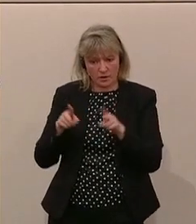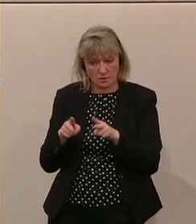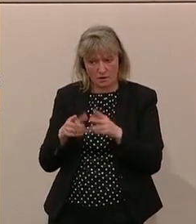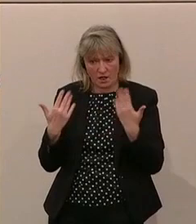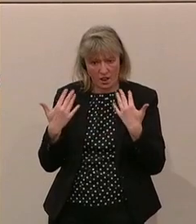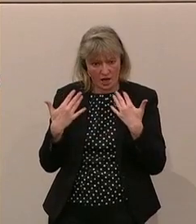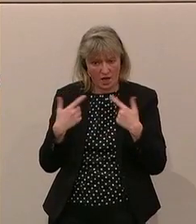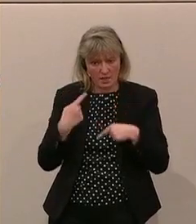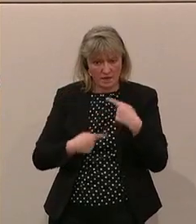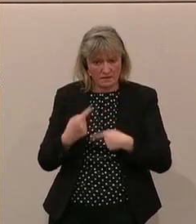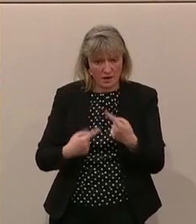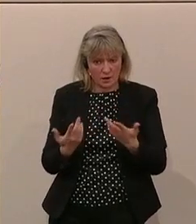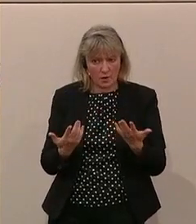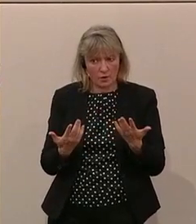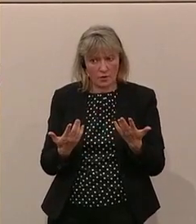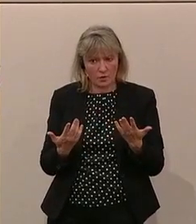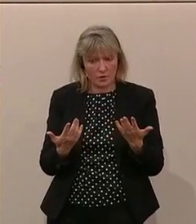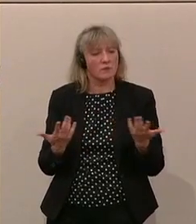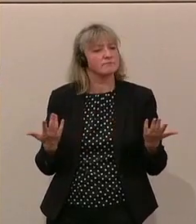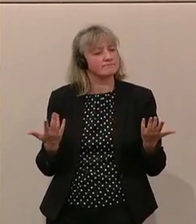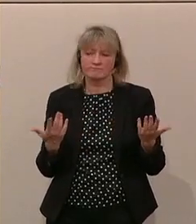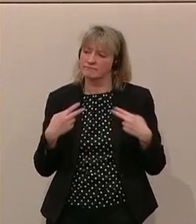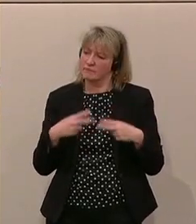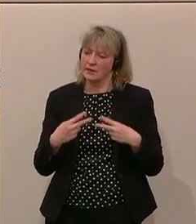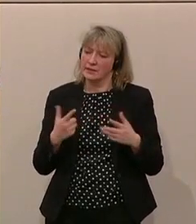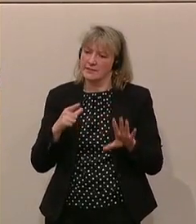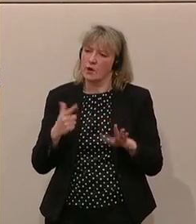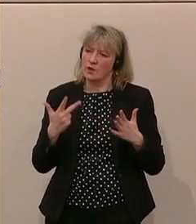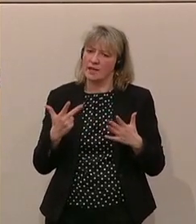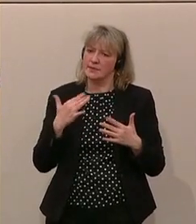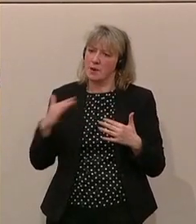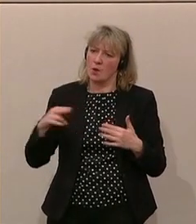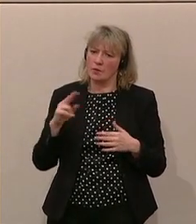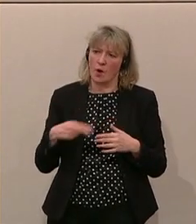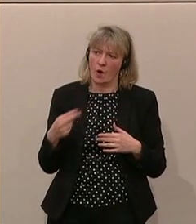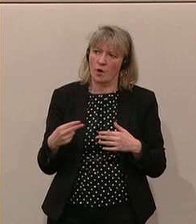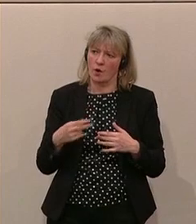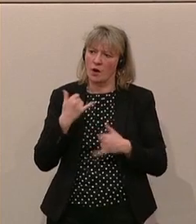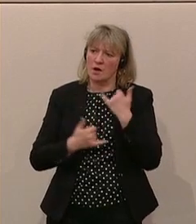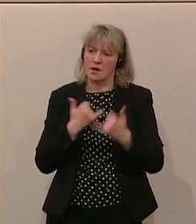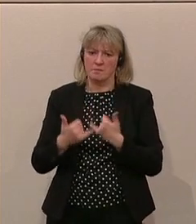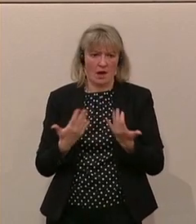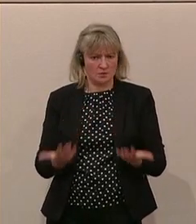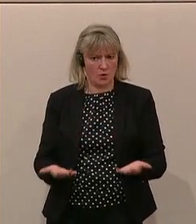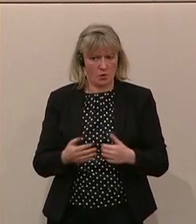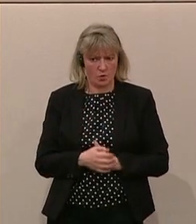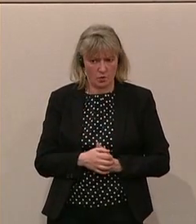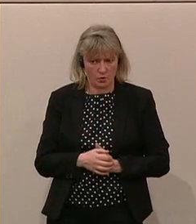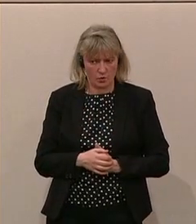der ländlichen Entwicklung würden weitere 82 Millionen Euro im Jahr